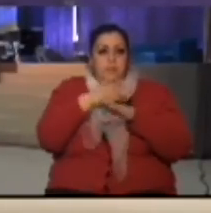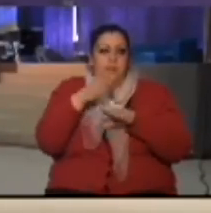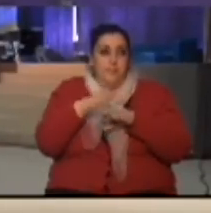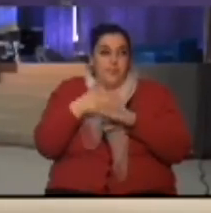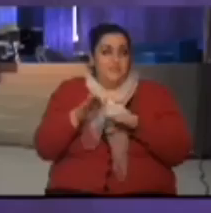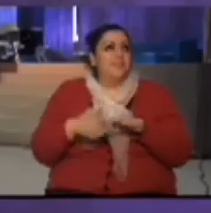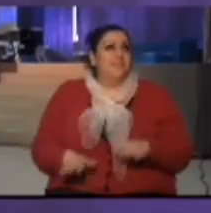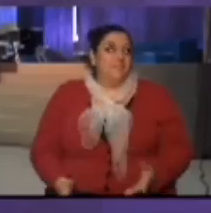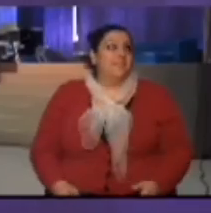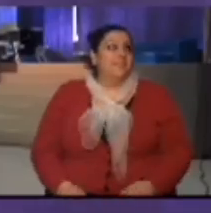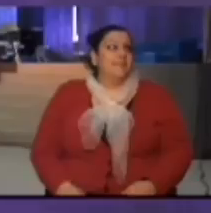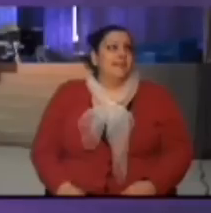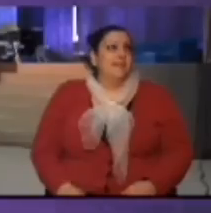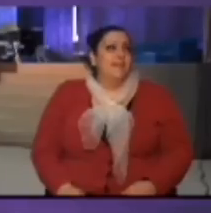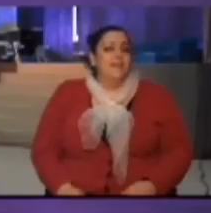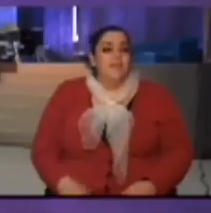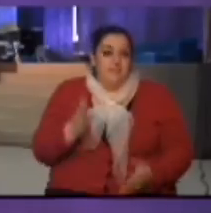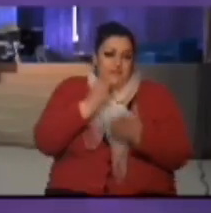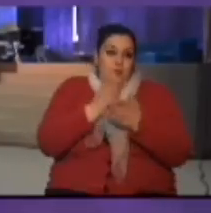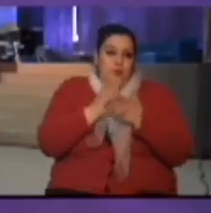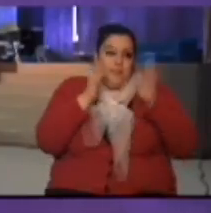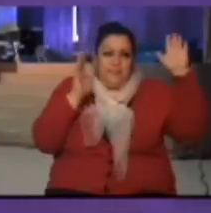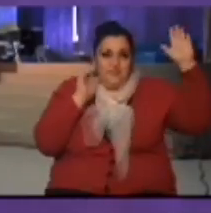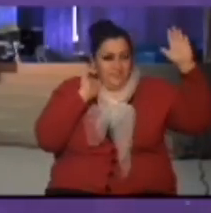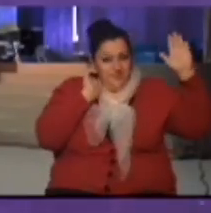շնորհակալություն, կա մարդ, որ դեռ ունի վարկ տալու,